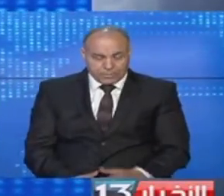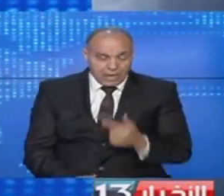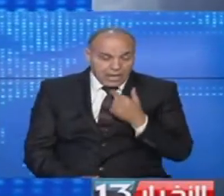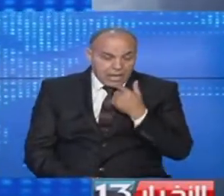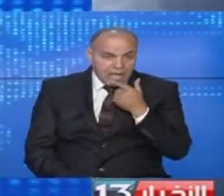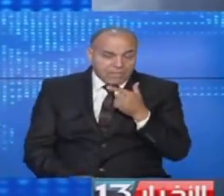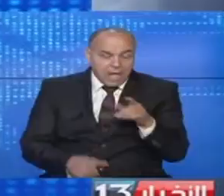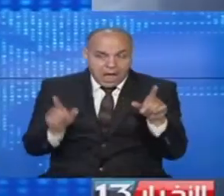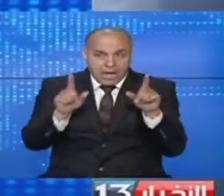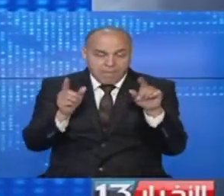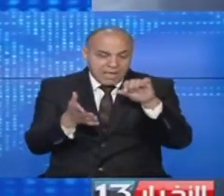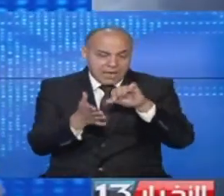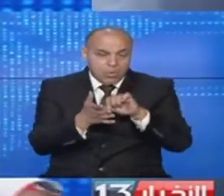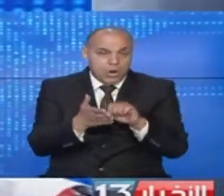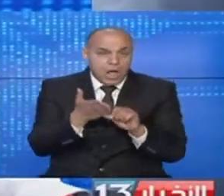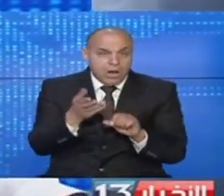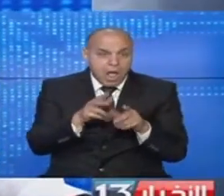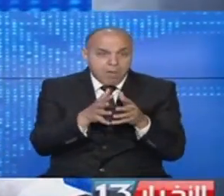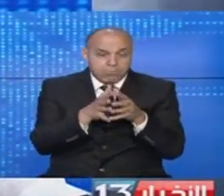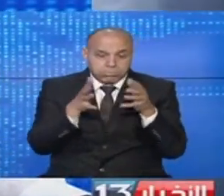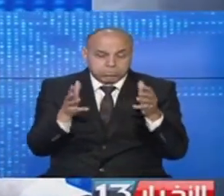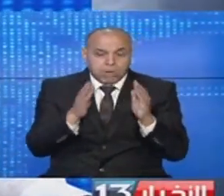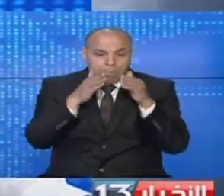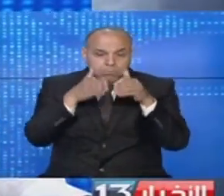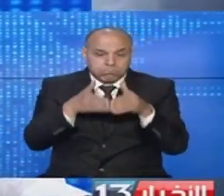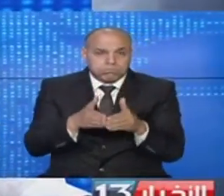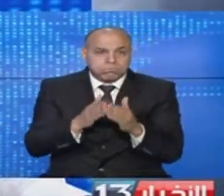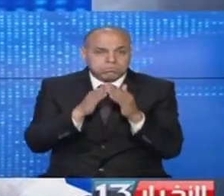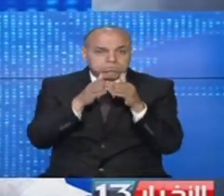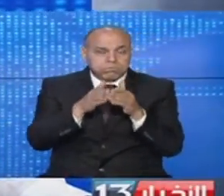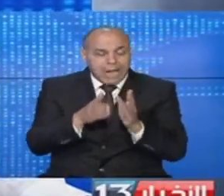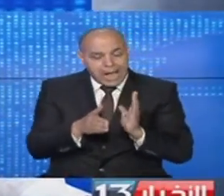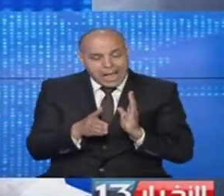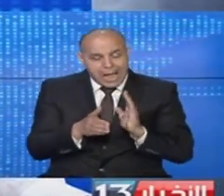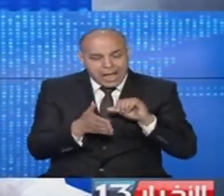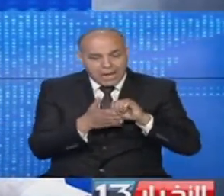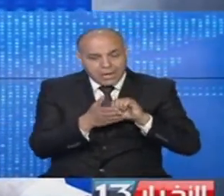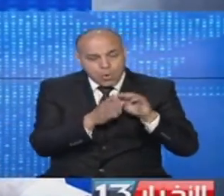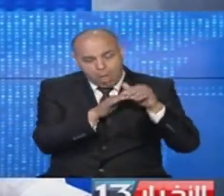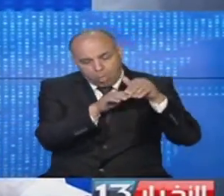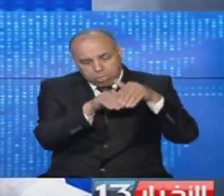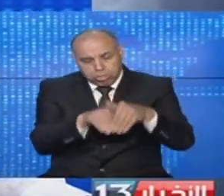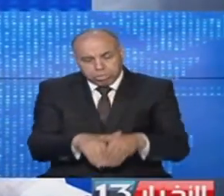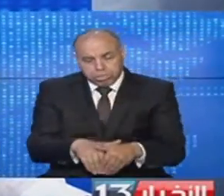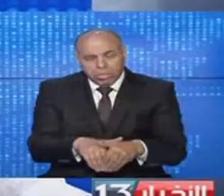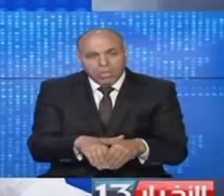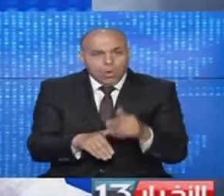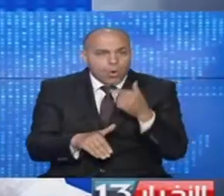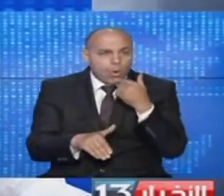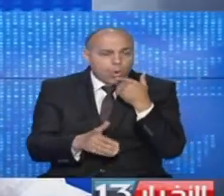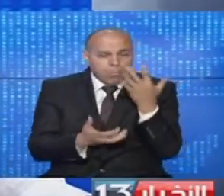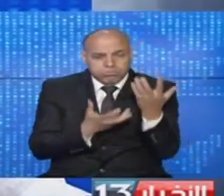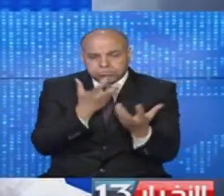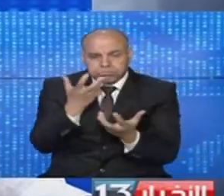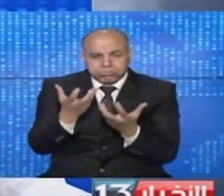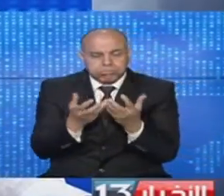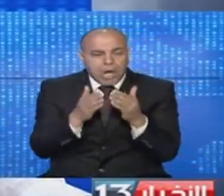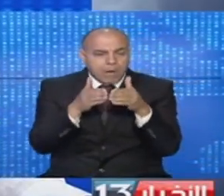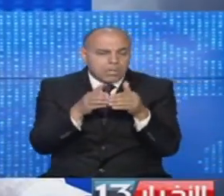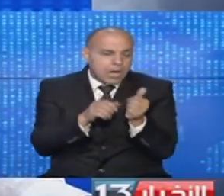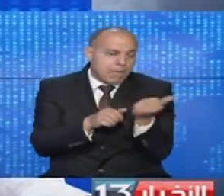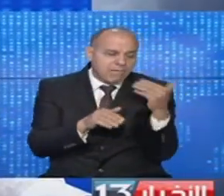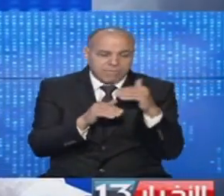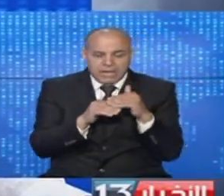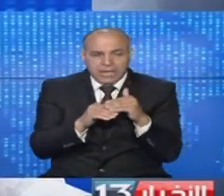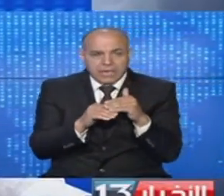ذكرت وسائل أعلام إيرانية أن أكبر سفينة تابعة للبحرية الإيرانية غرقت اليوم بعدما شب حريق على متنها الليلة